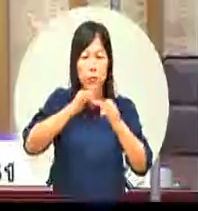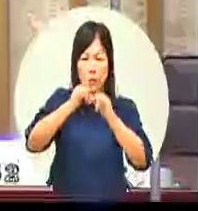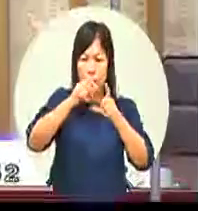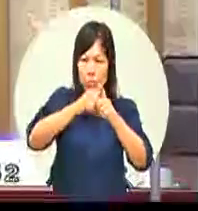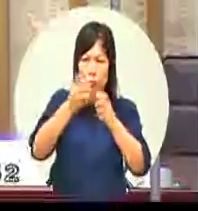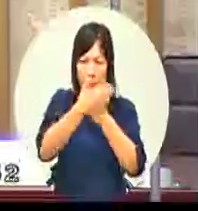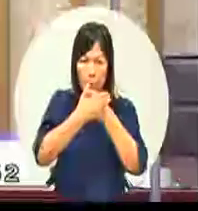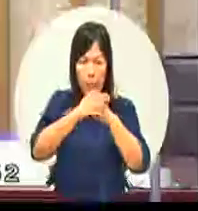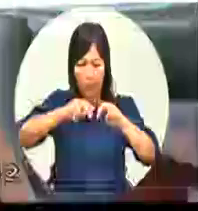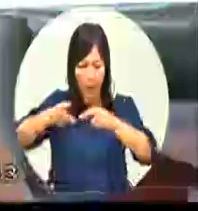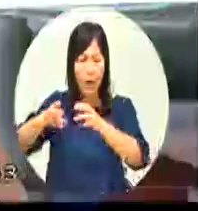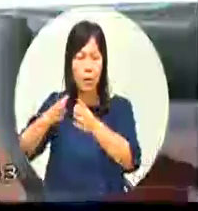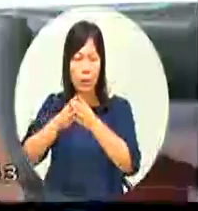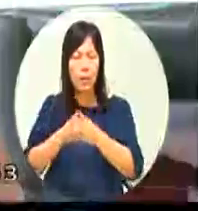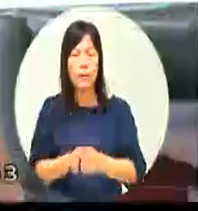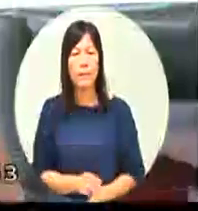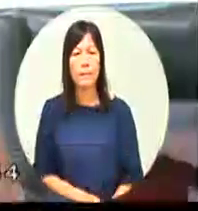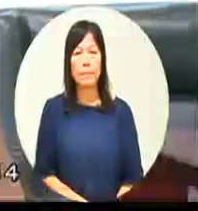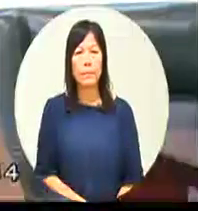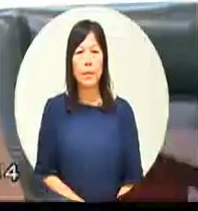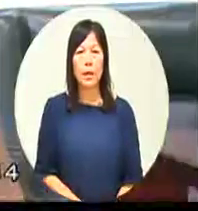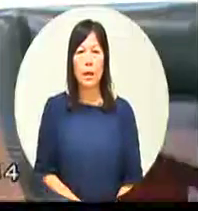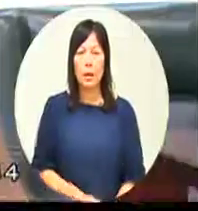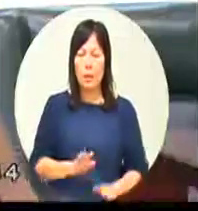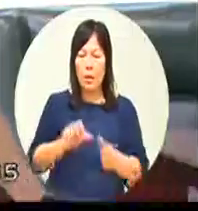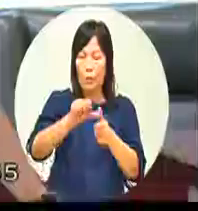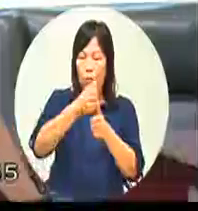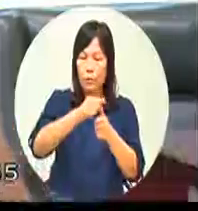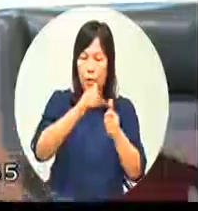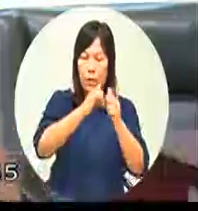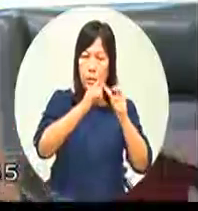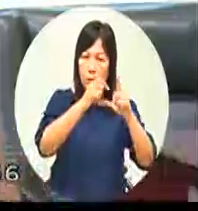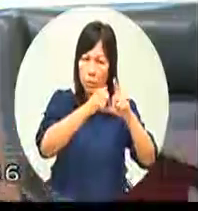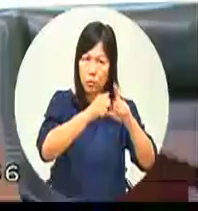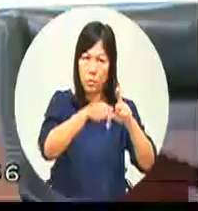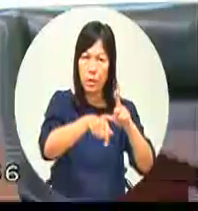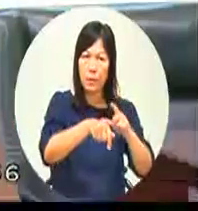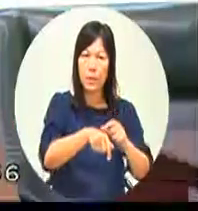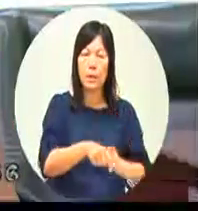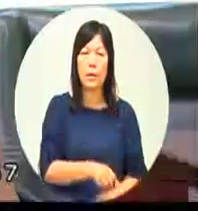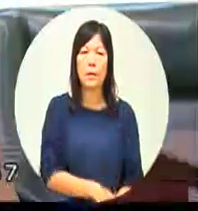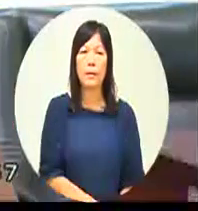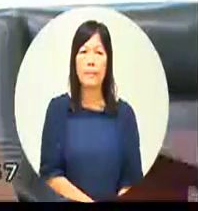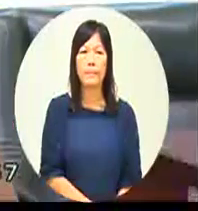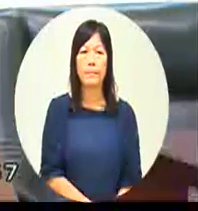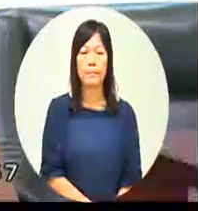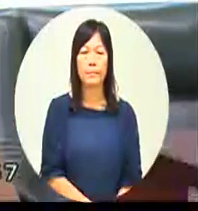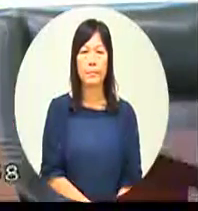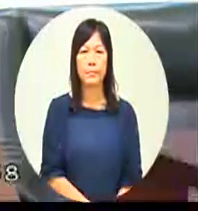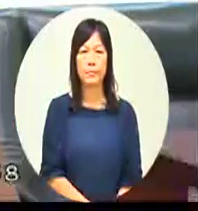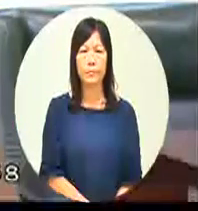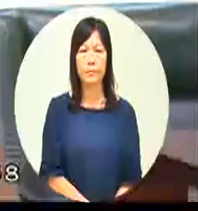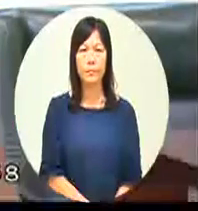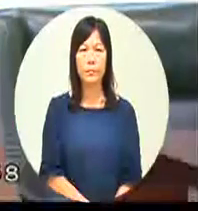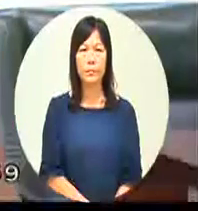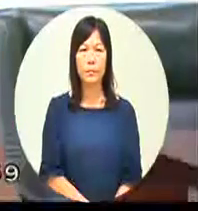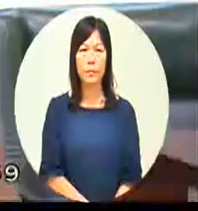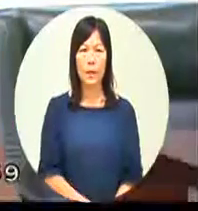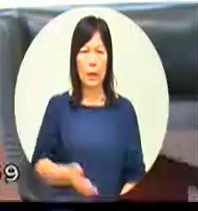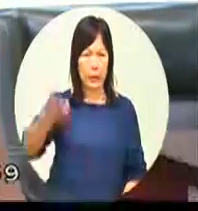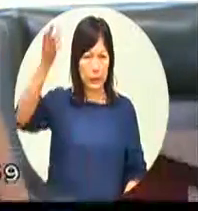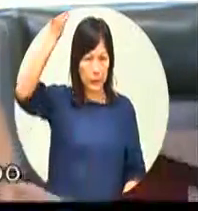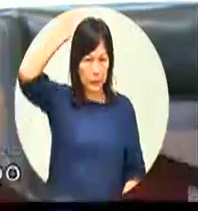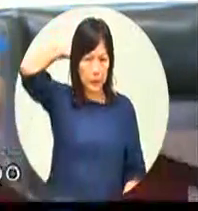长，今麦目前咱的五甲社区，咱的过去的迄一寡